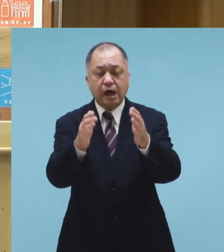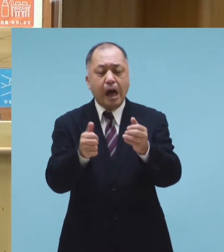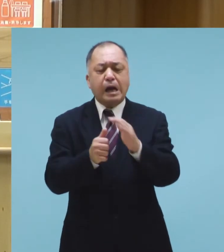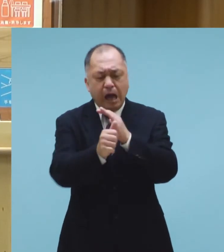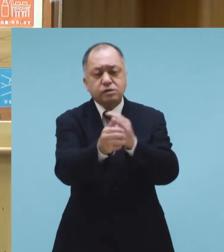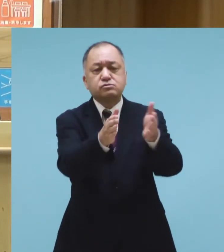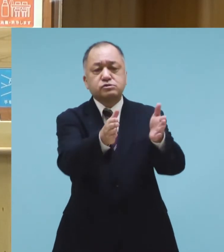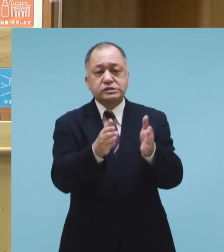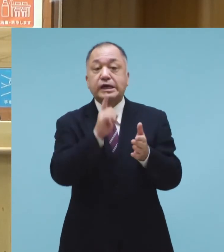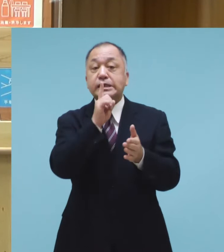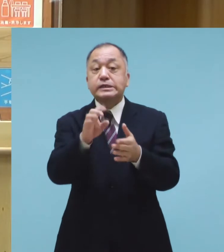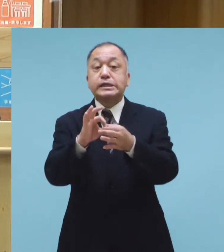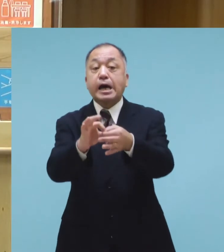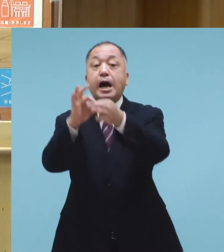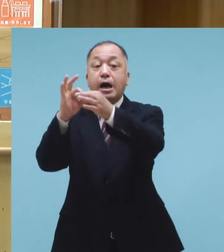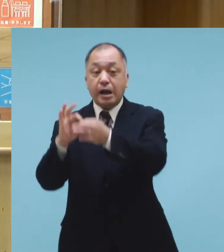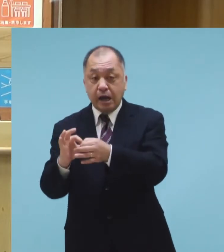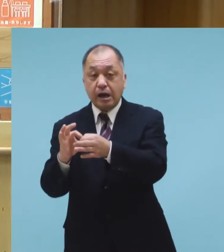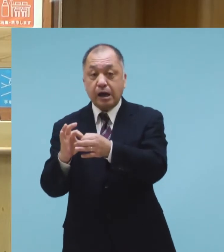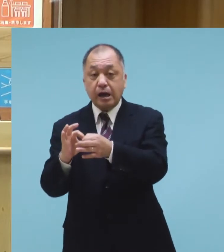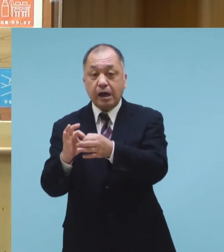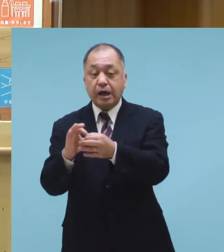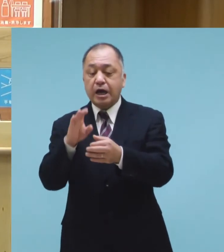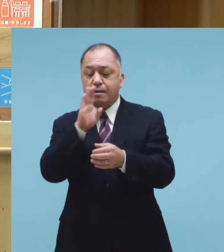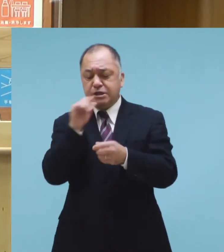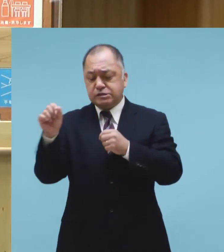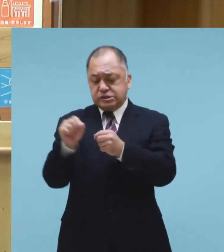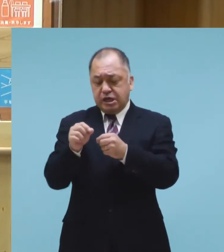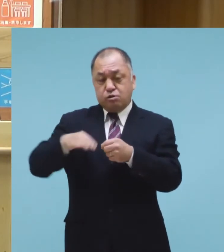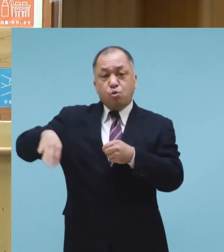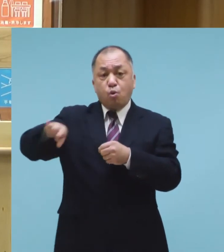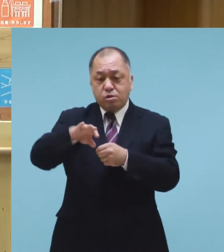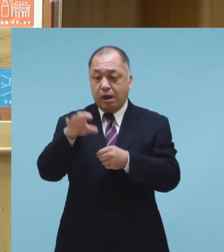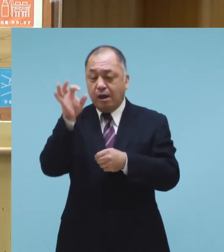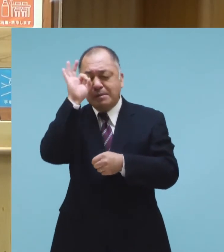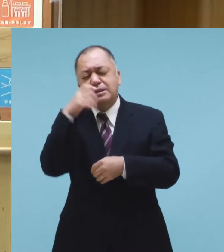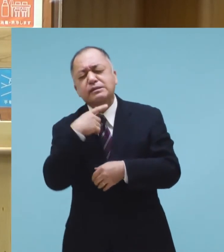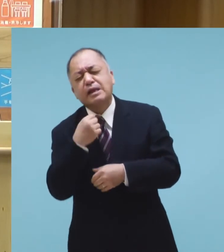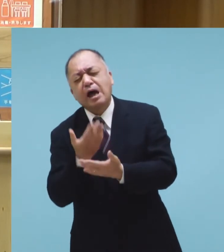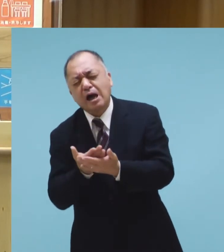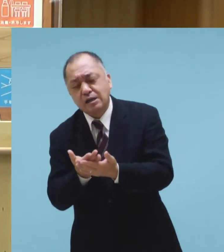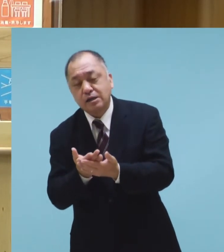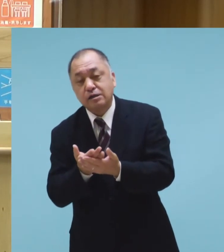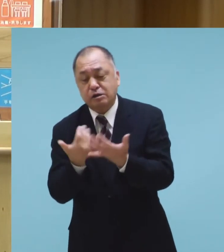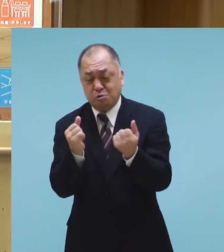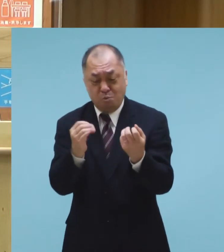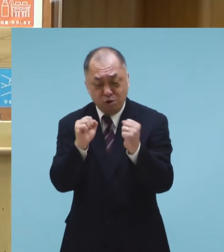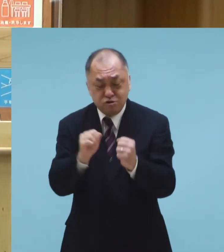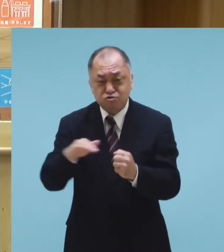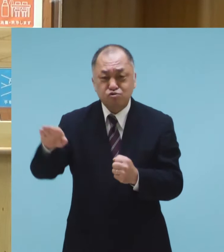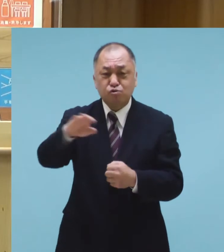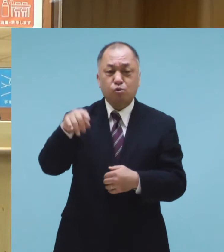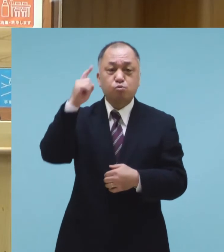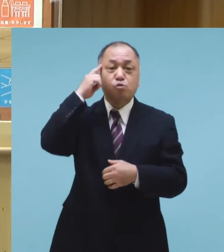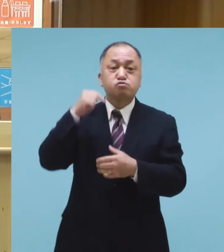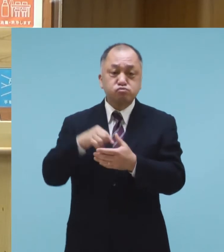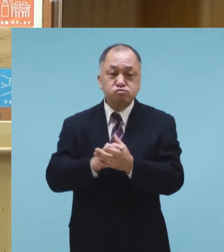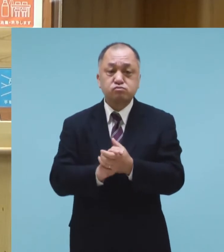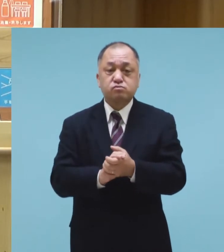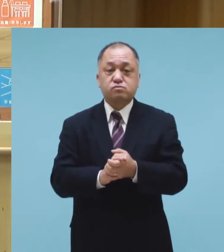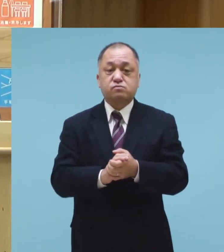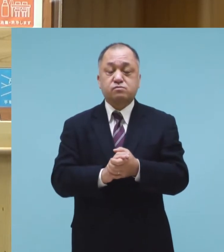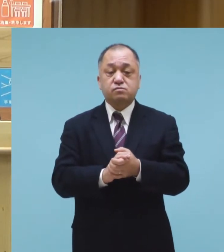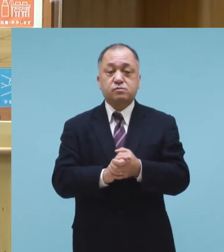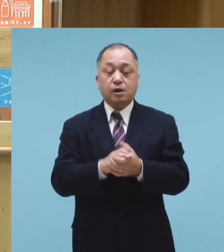の自粛と言いながらも、やはり実際身近なところで見に行きたいっていう方がいると思うんですけども、実際の感